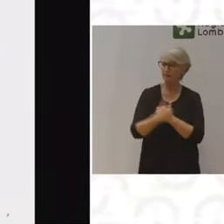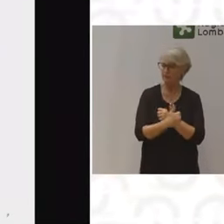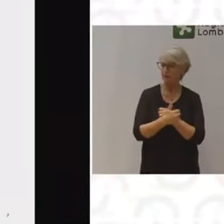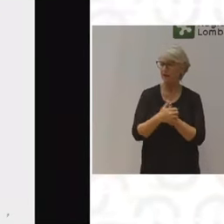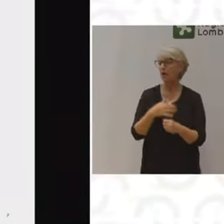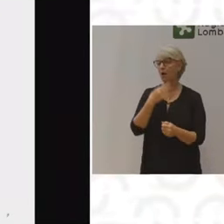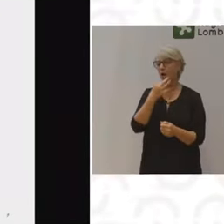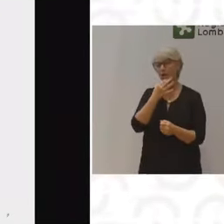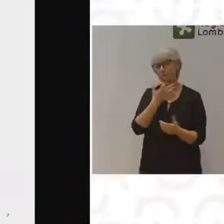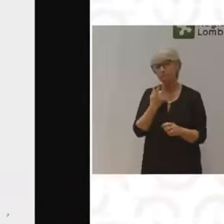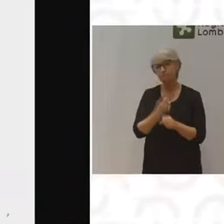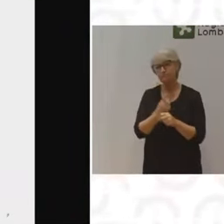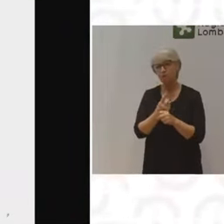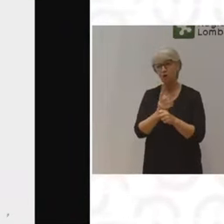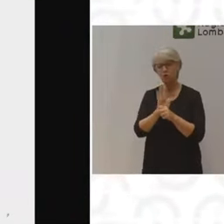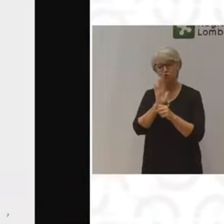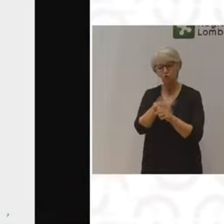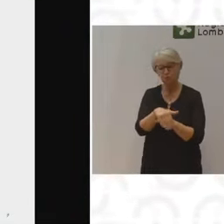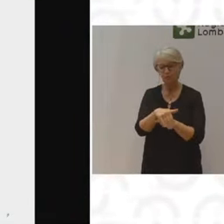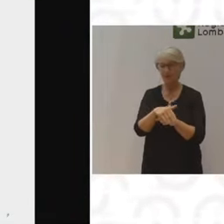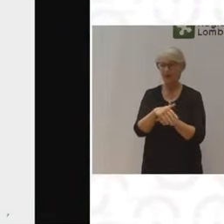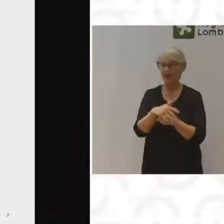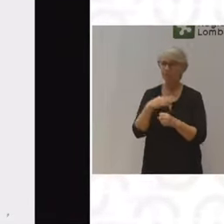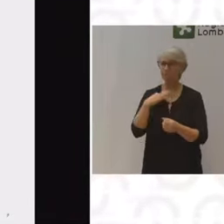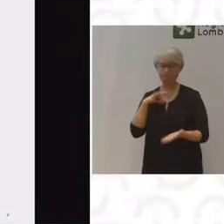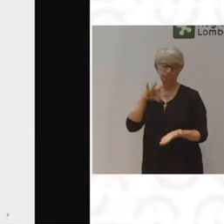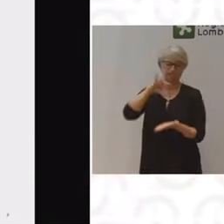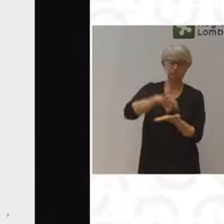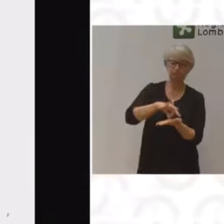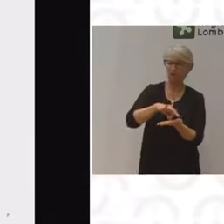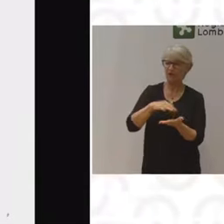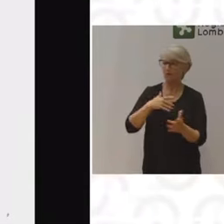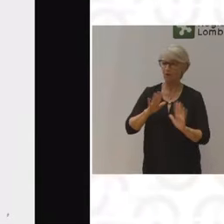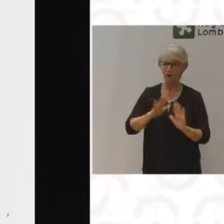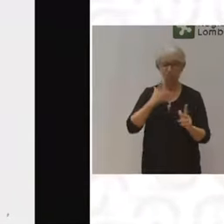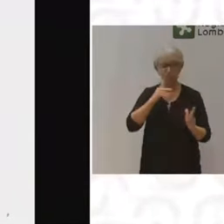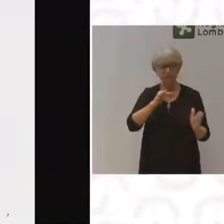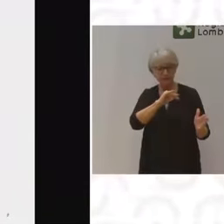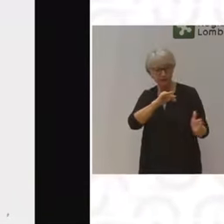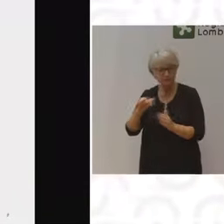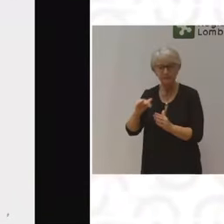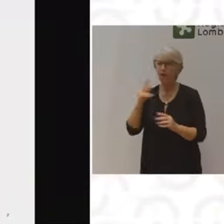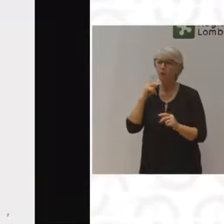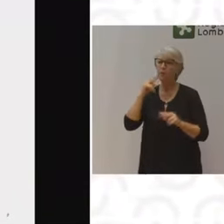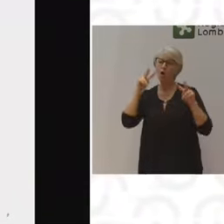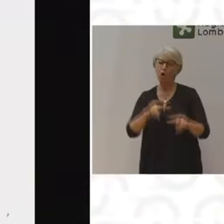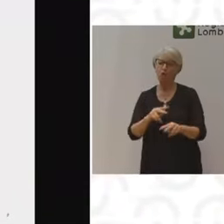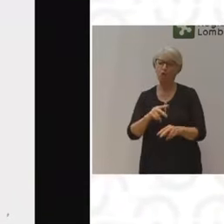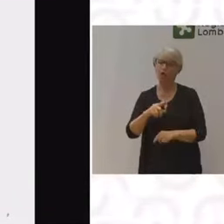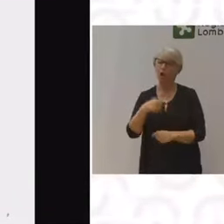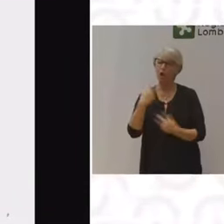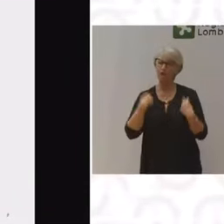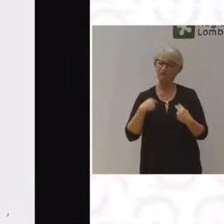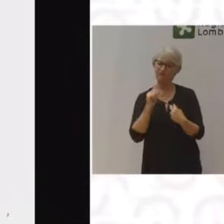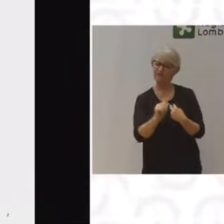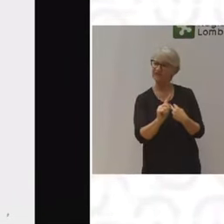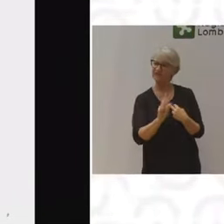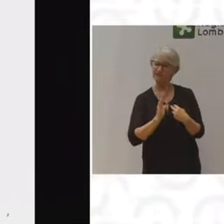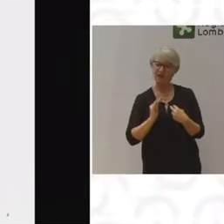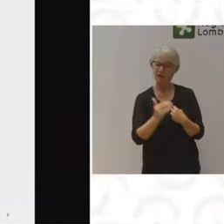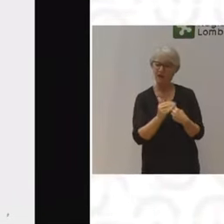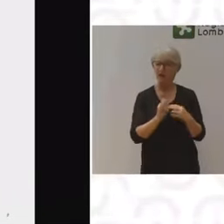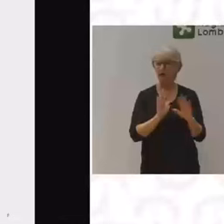Occorre buona volontà, superare il nostro egocentrismo genitoriale che ci trasporta ad un esasperato controllo della loro vita, che non ci aiuta a scavalcare